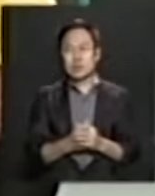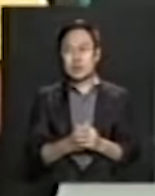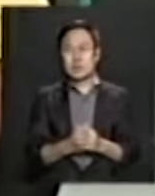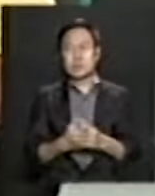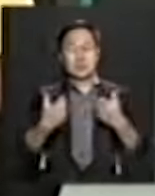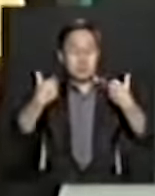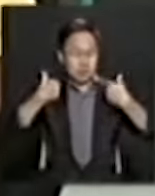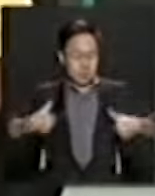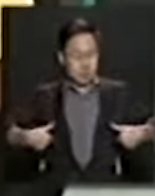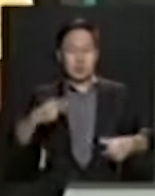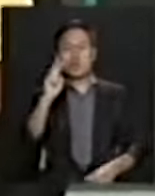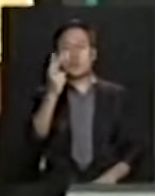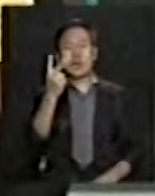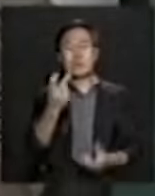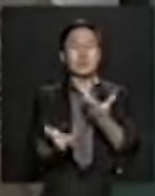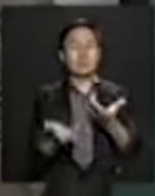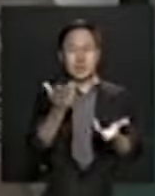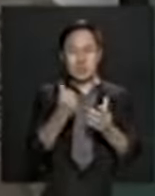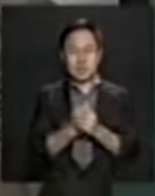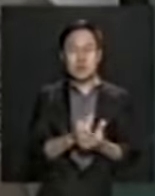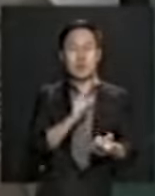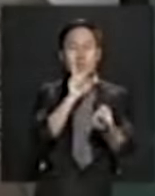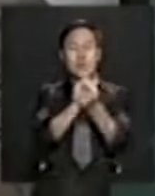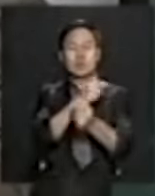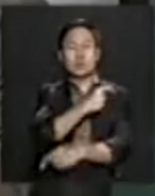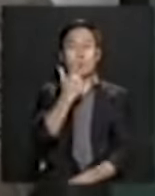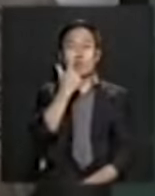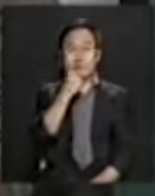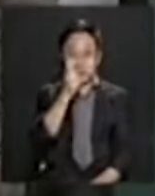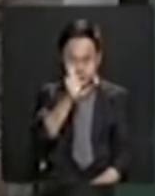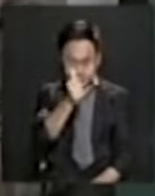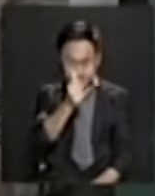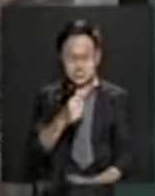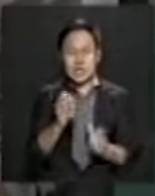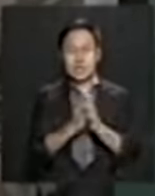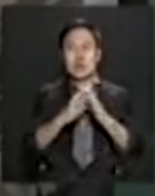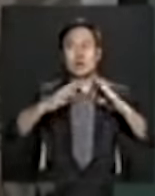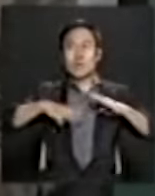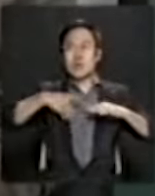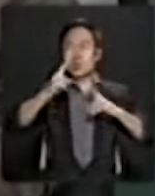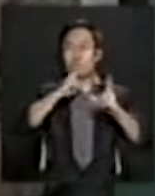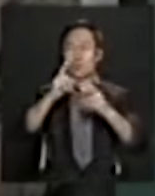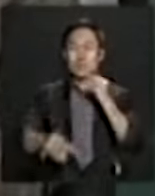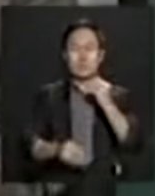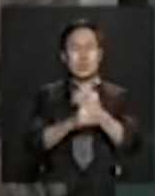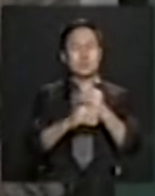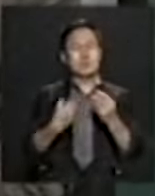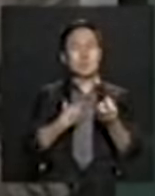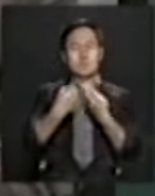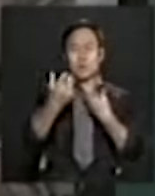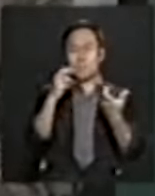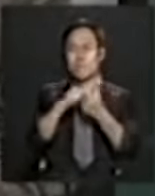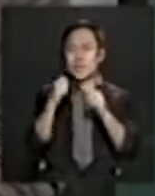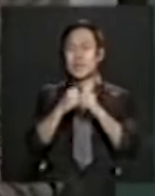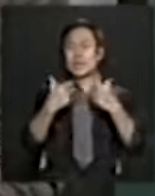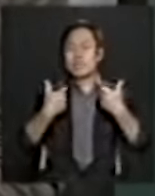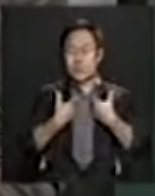ได้ฮะมี2 แบบครับ นะฮะแล้วเจอกันที่งานนะครับ ถูกต้องค่ะส่วนช่วงหน้าคุณผู้ชมยังมีเรื่องราวที่ร้องทุกข์เข้ามาแล้ว